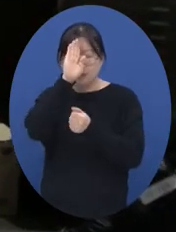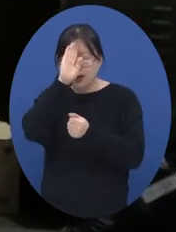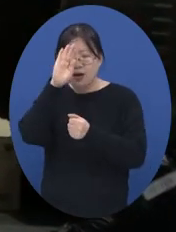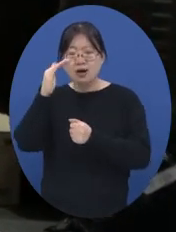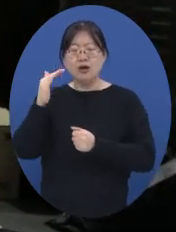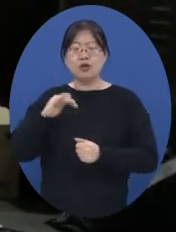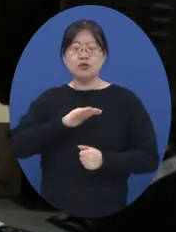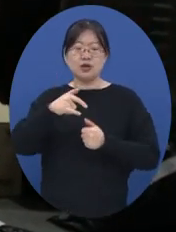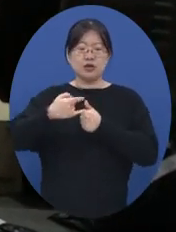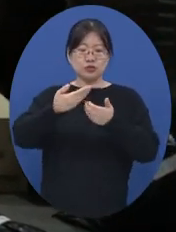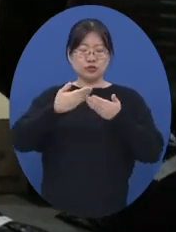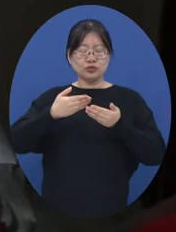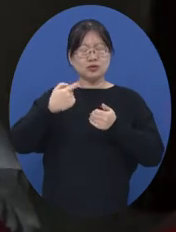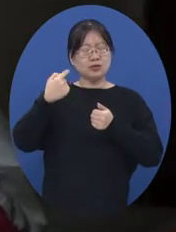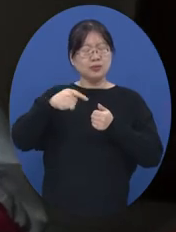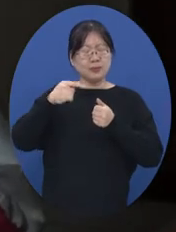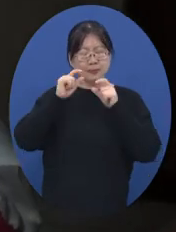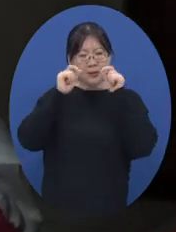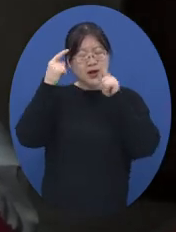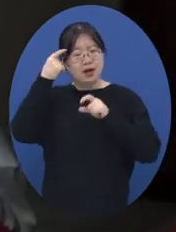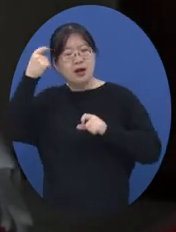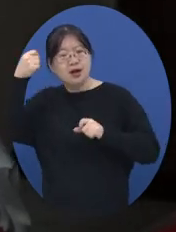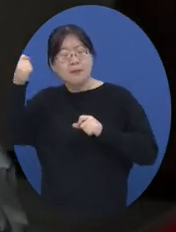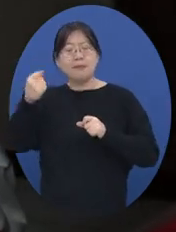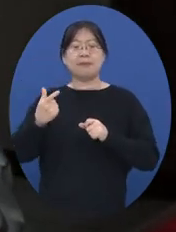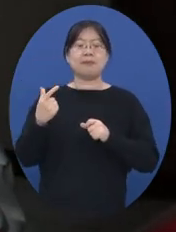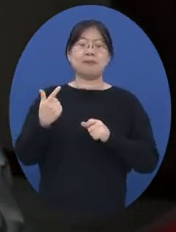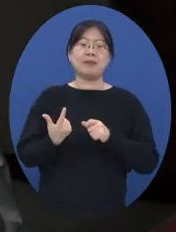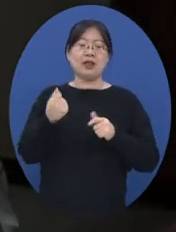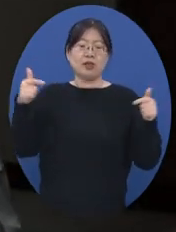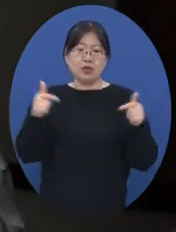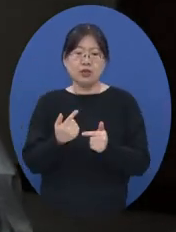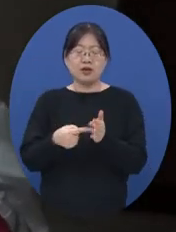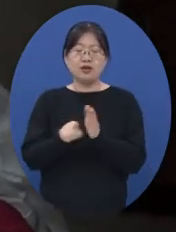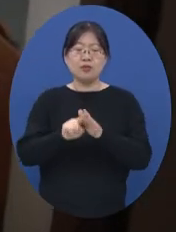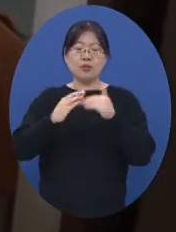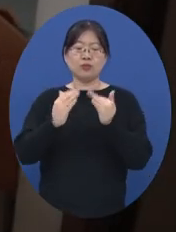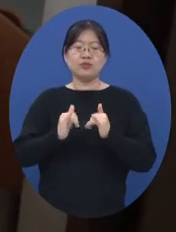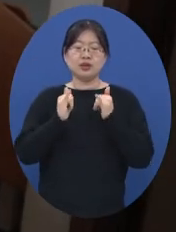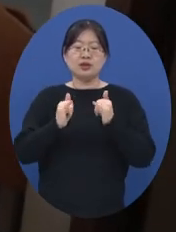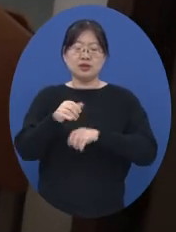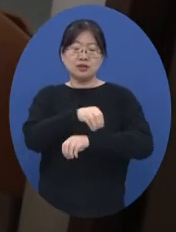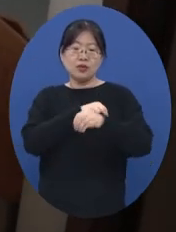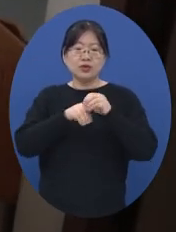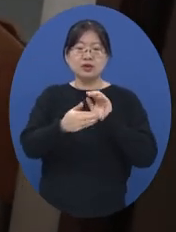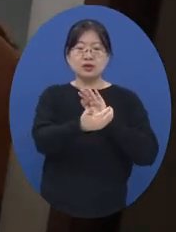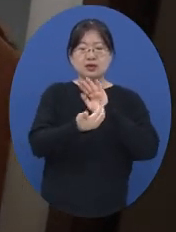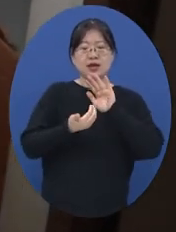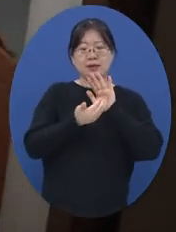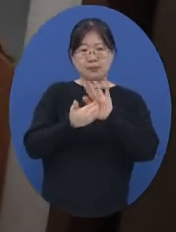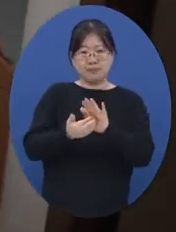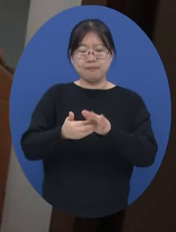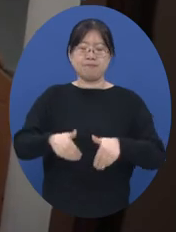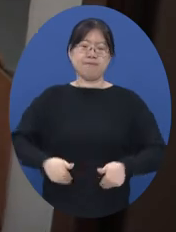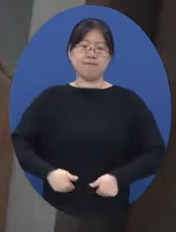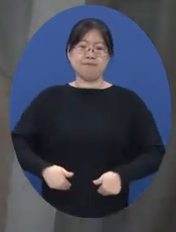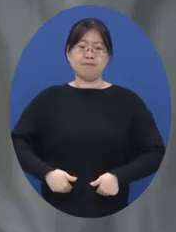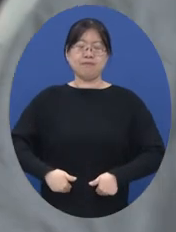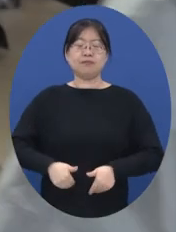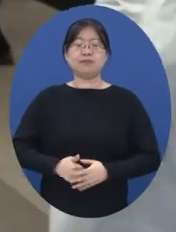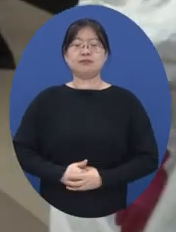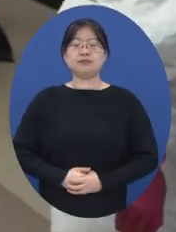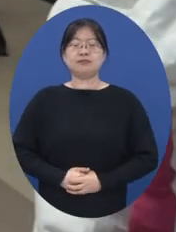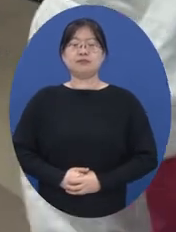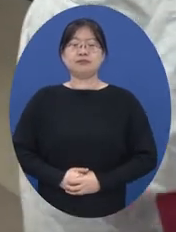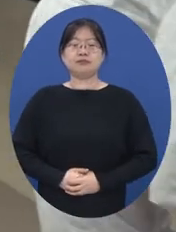이 당시 우리에게 줬던 교훈을 떠올리며 빠른 극복을 위해 온국민이 함께 적극적인 예방에 나설 때입니다